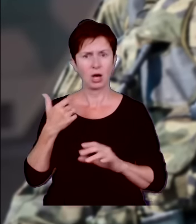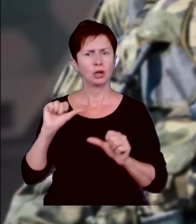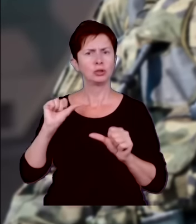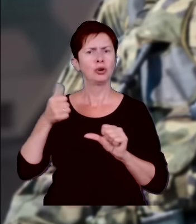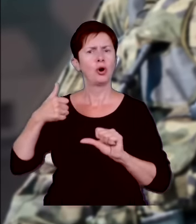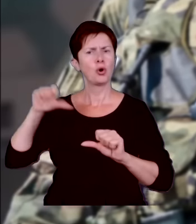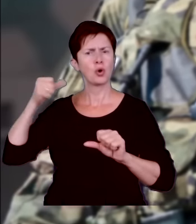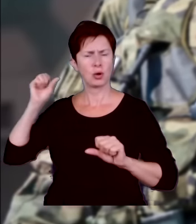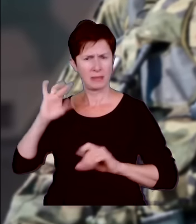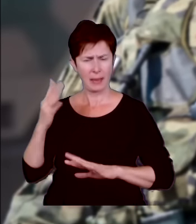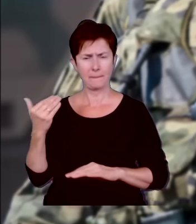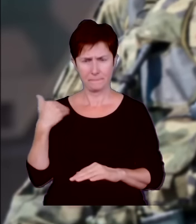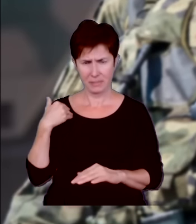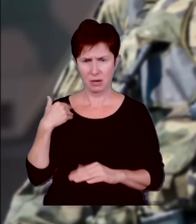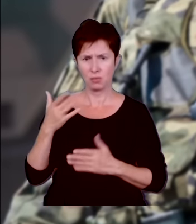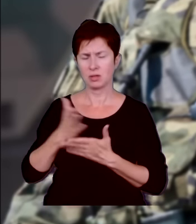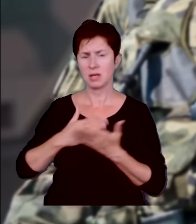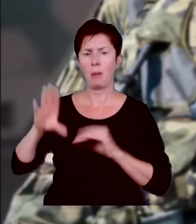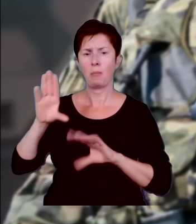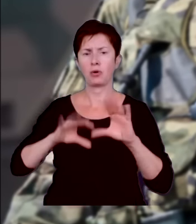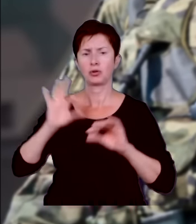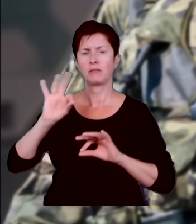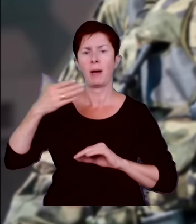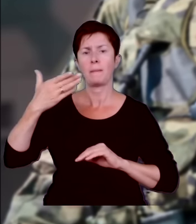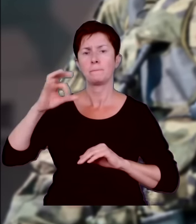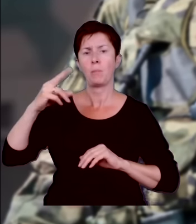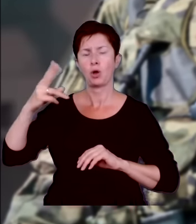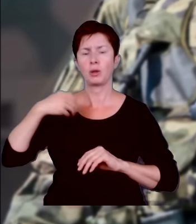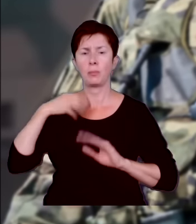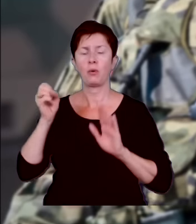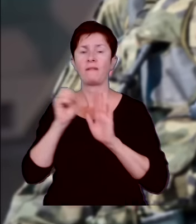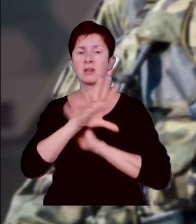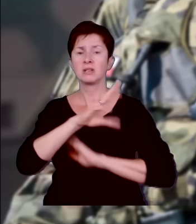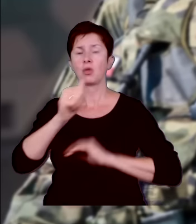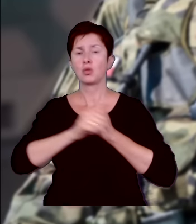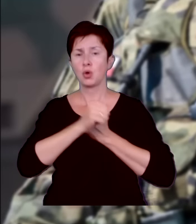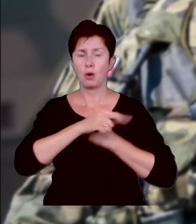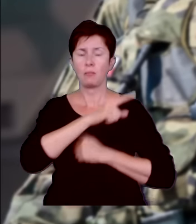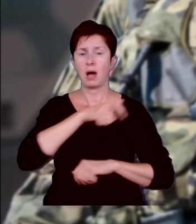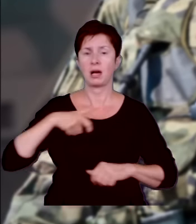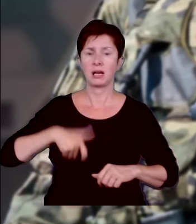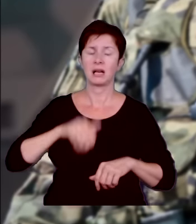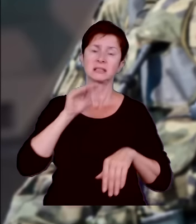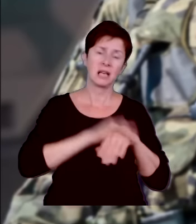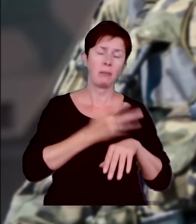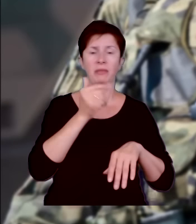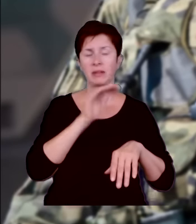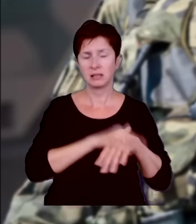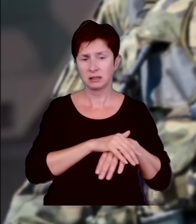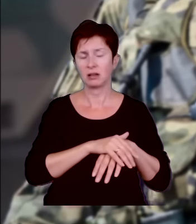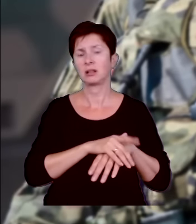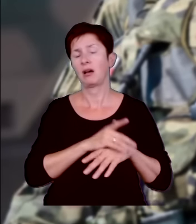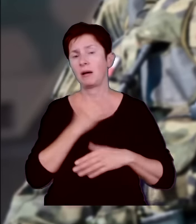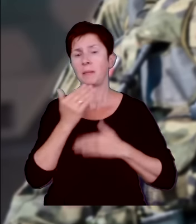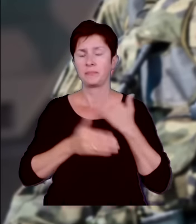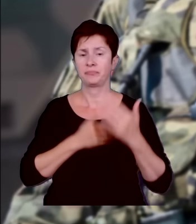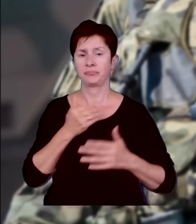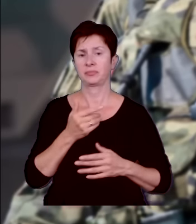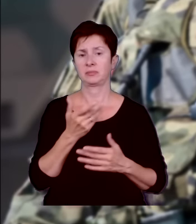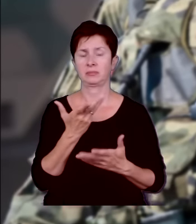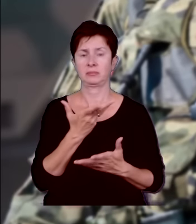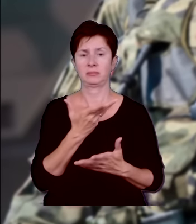budżetowy Mon wysyłał dokumenty gdzie były żądania oszczędności sztab się nie zgadzał i z reguły było tak że sztab wygrywał koniec